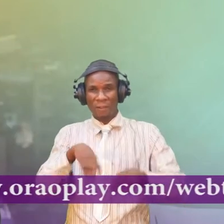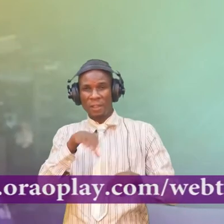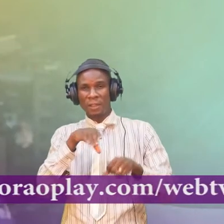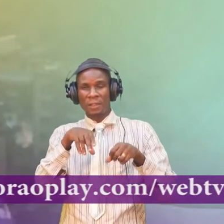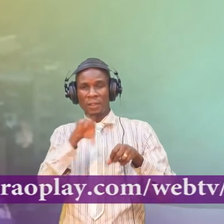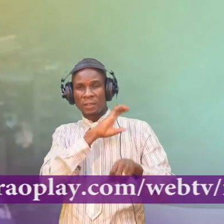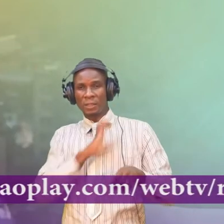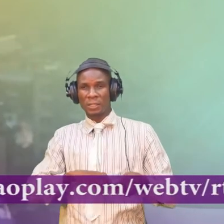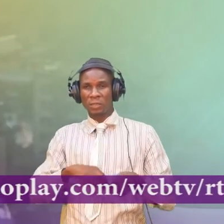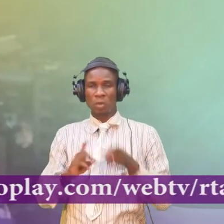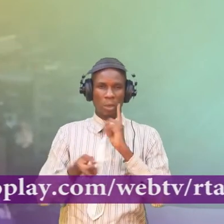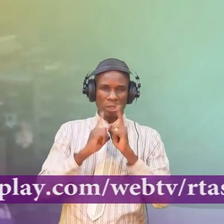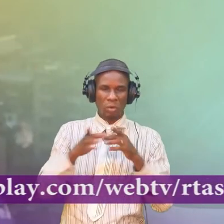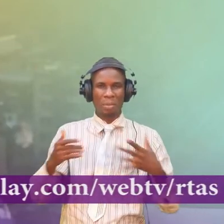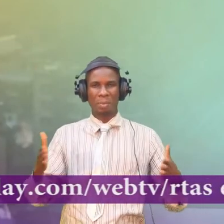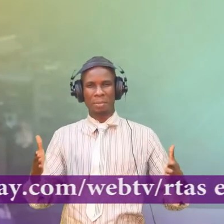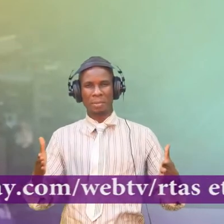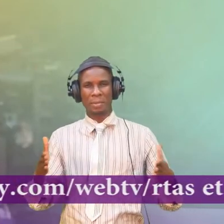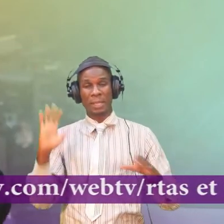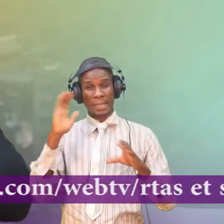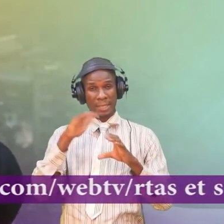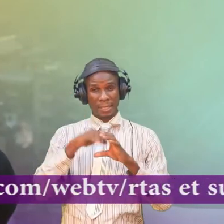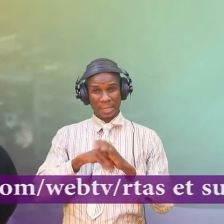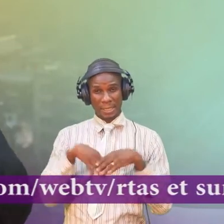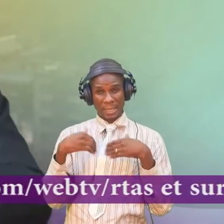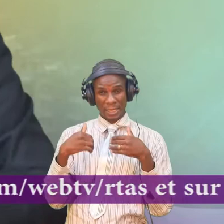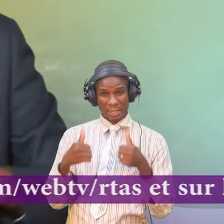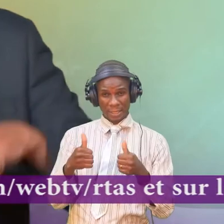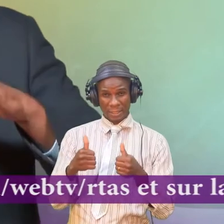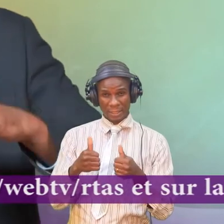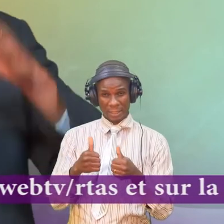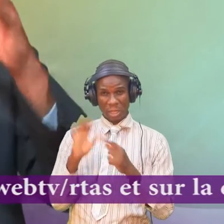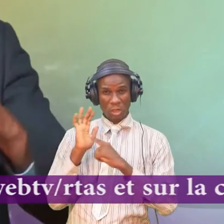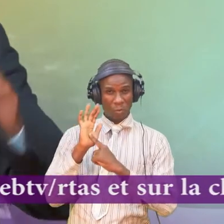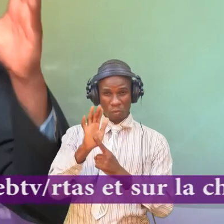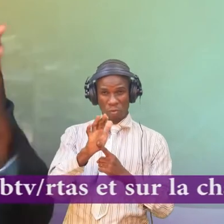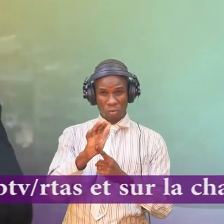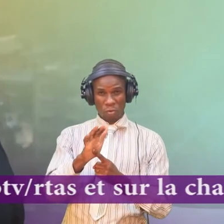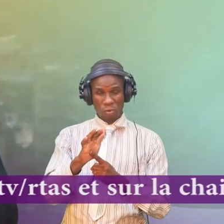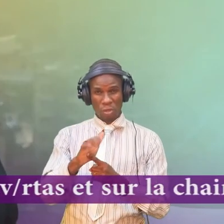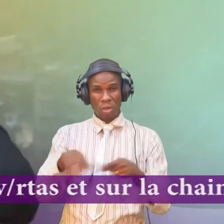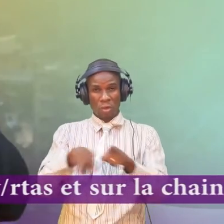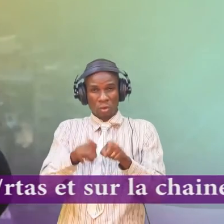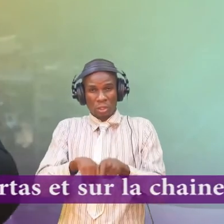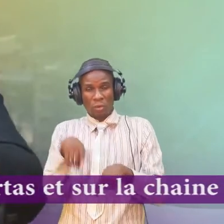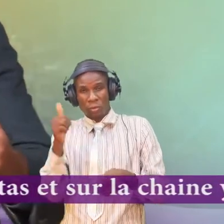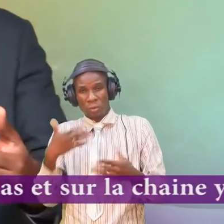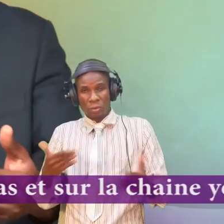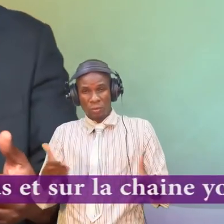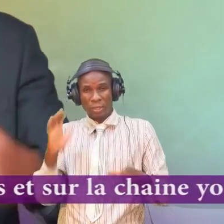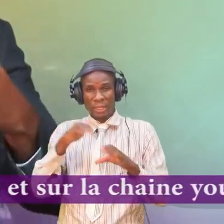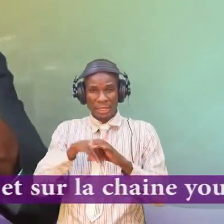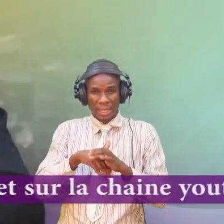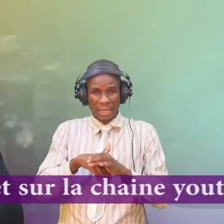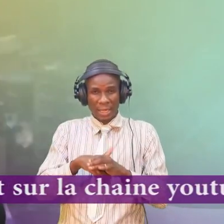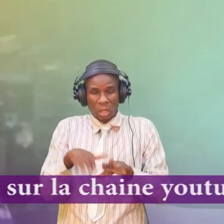sababu na hata Kikristo kingine ya watu wanafikiri kwamba wokovu, mtu anaweza